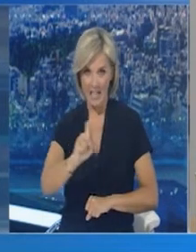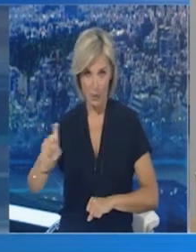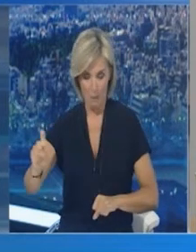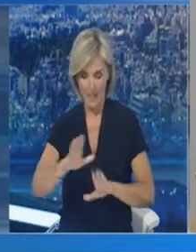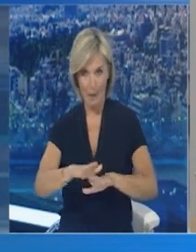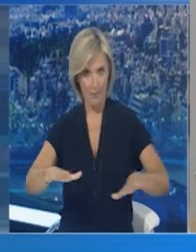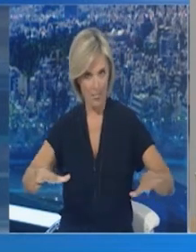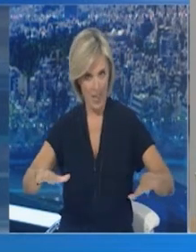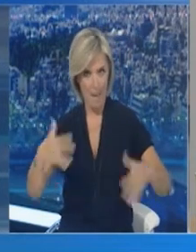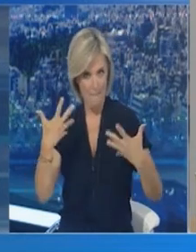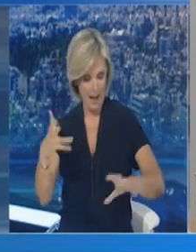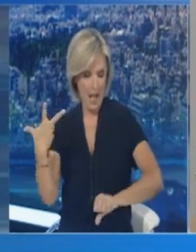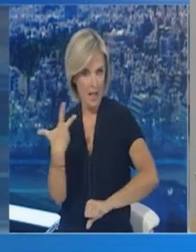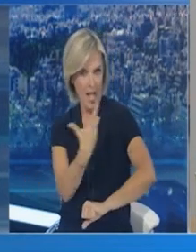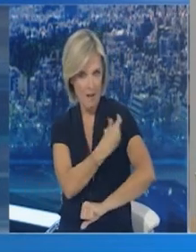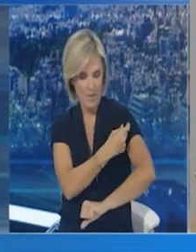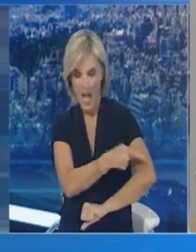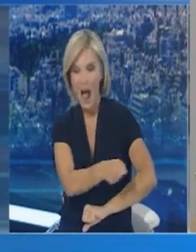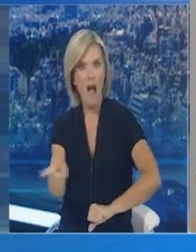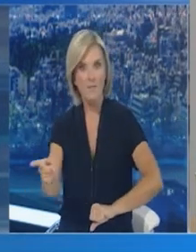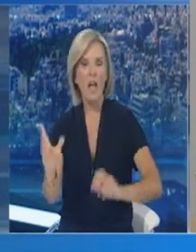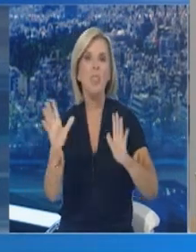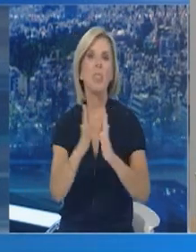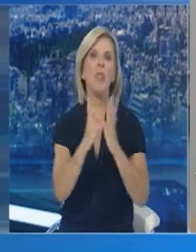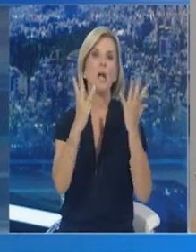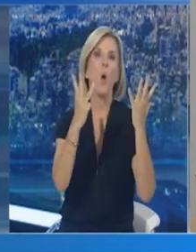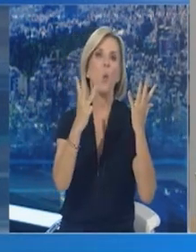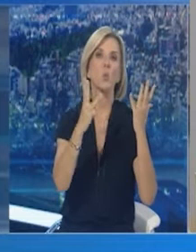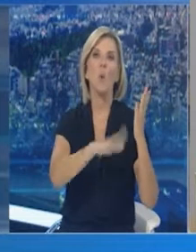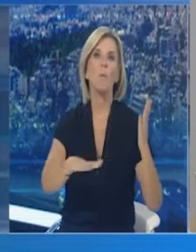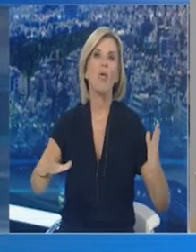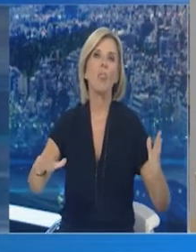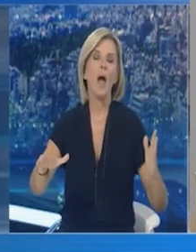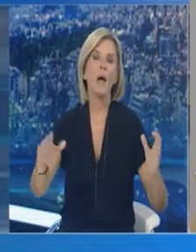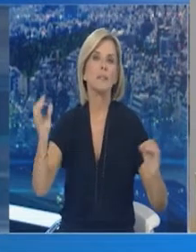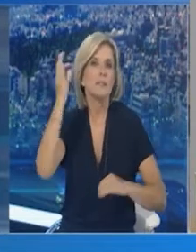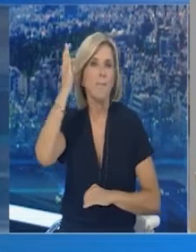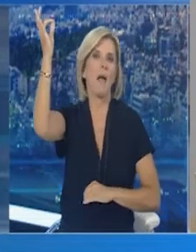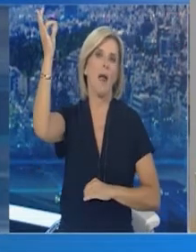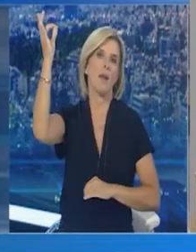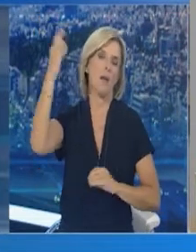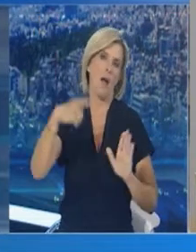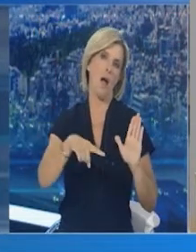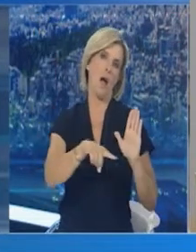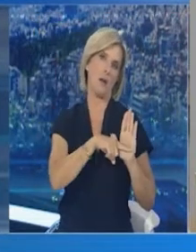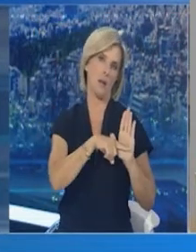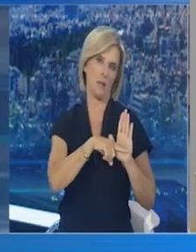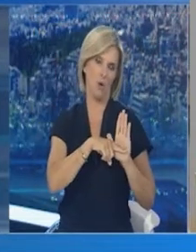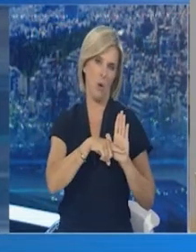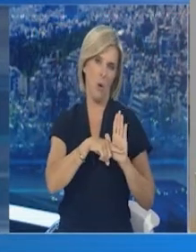εμβολιαστέντων. Αυτή δε η σπάνια ανεπιθύμητη ενέργεια, να τονίσουμε ότι είναι μια ήπια